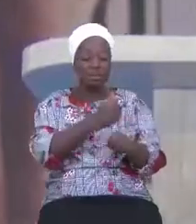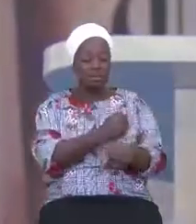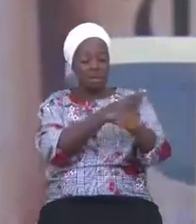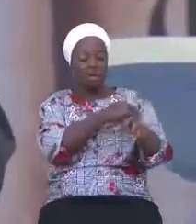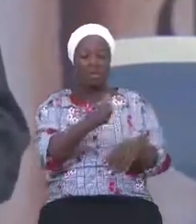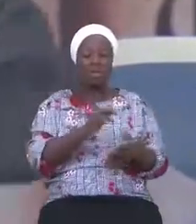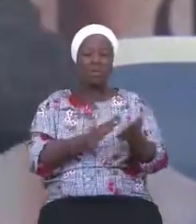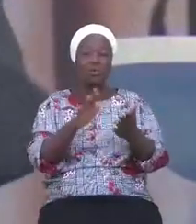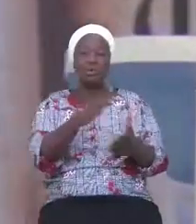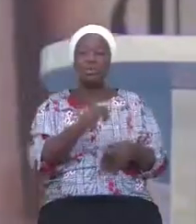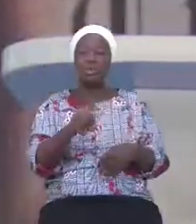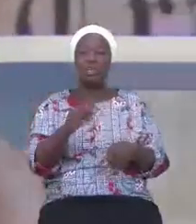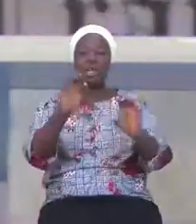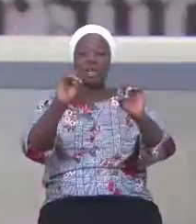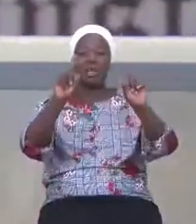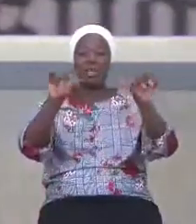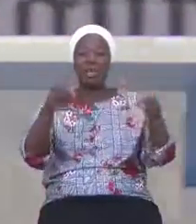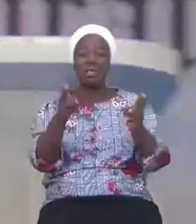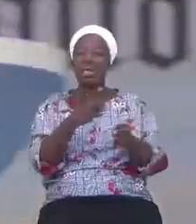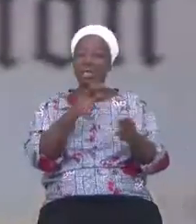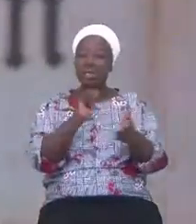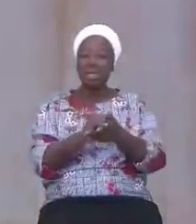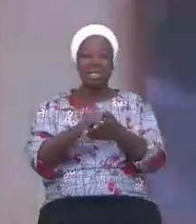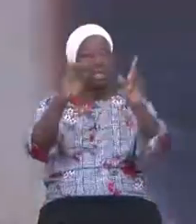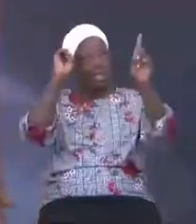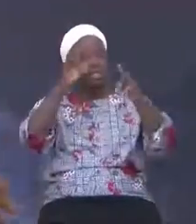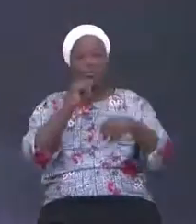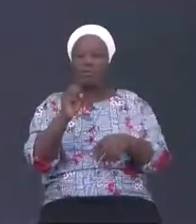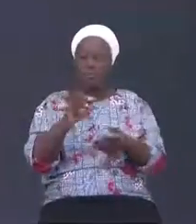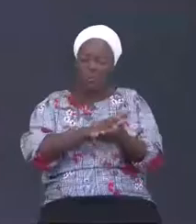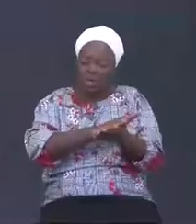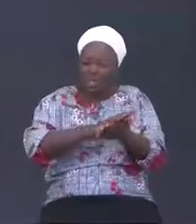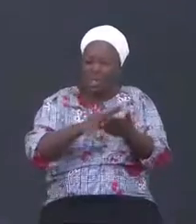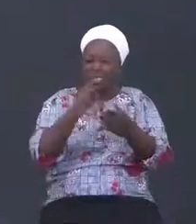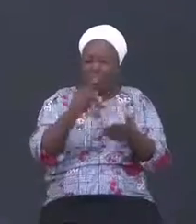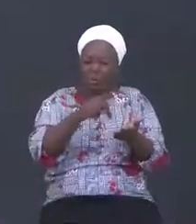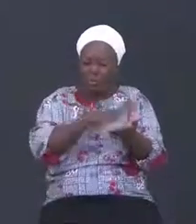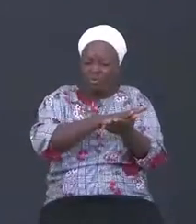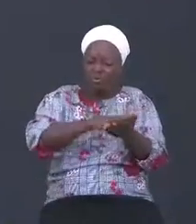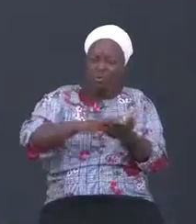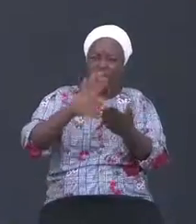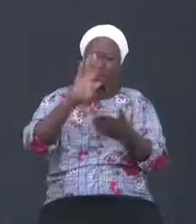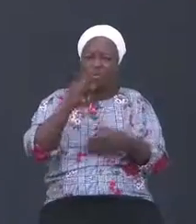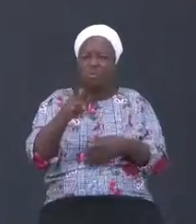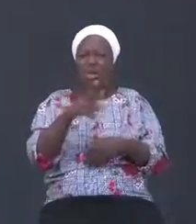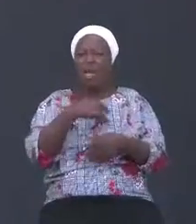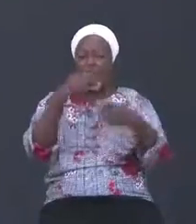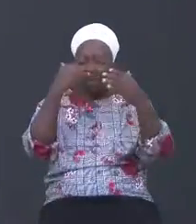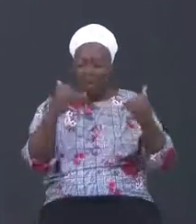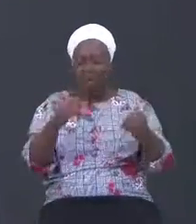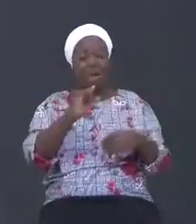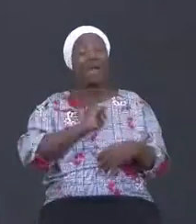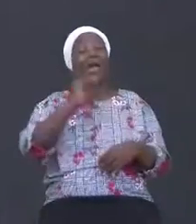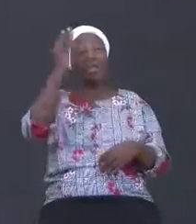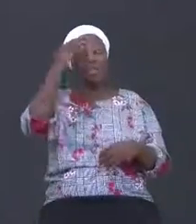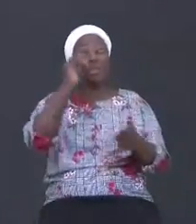Élie glorieux. Il va tellement te purger, il va te purifier maintenant. Je sais